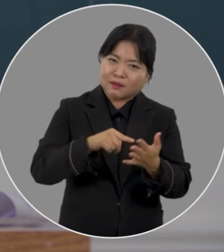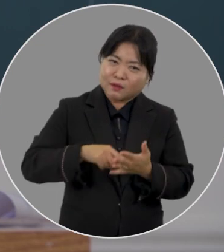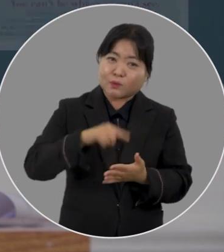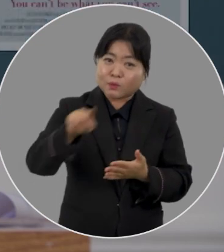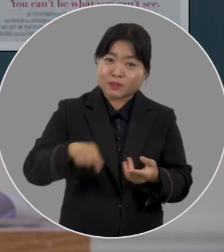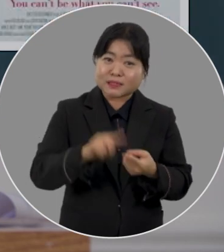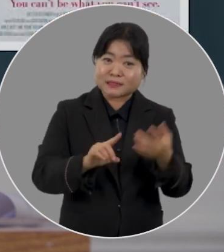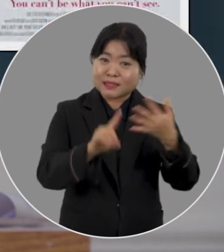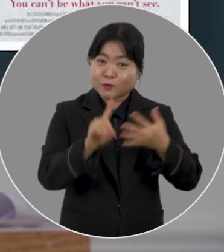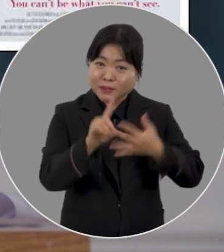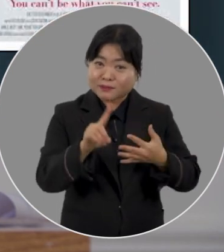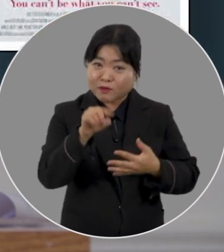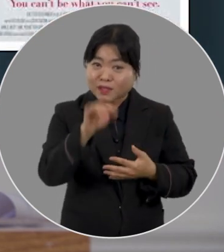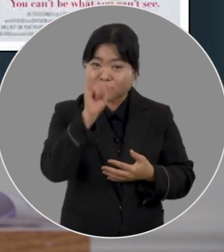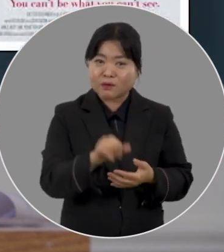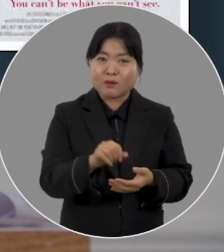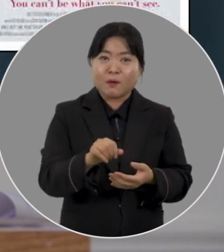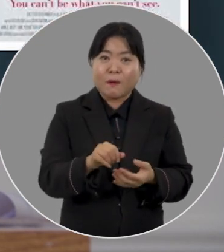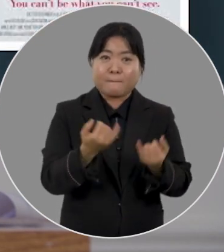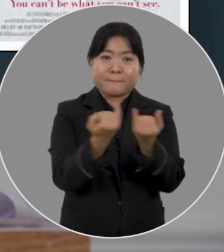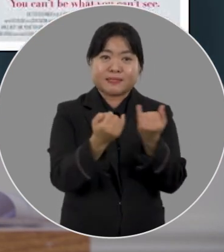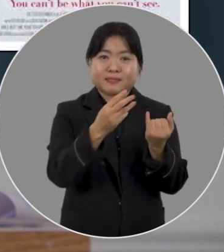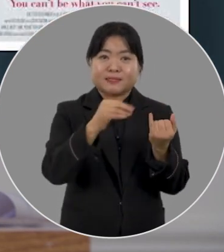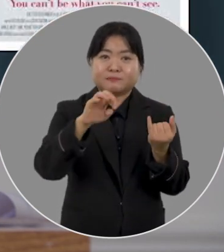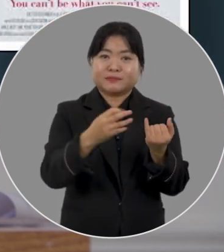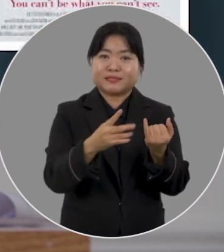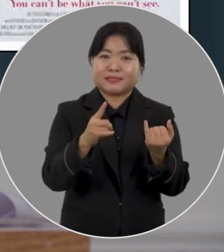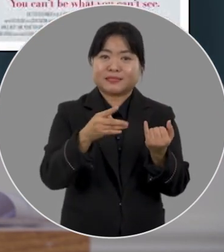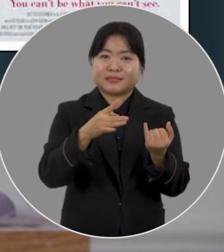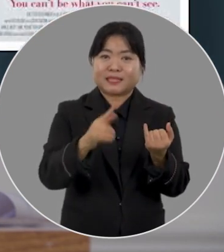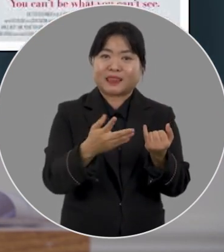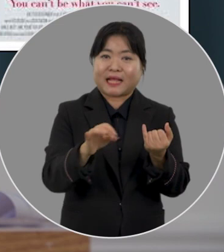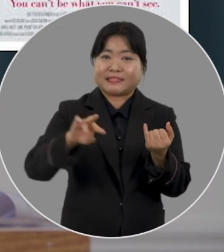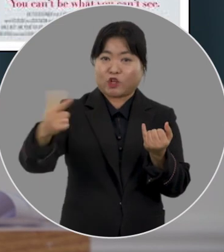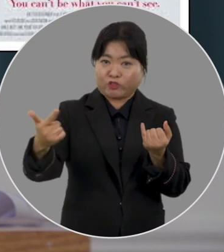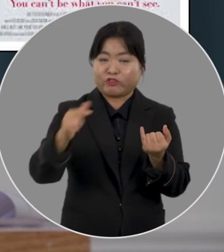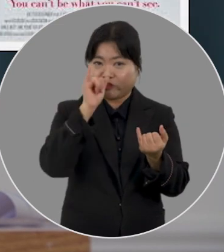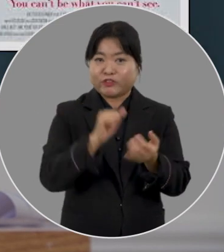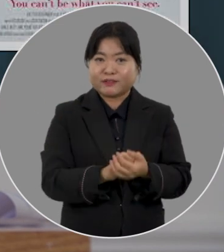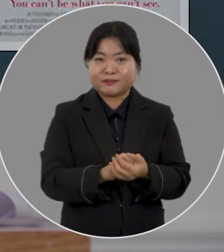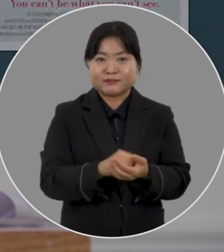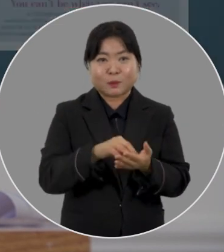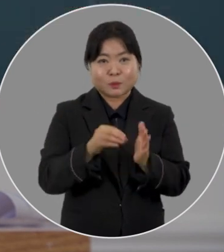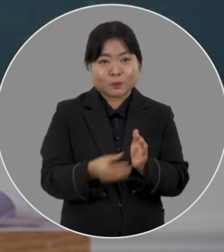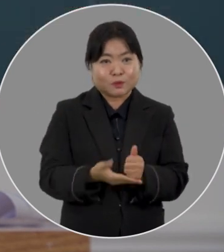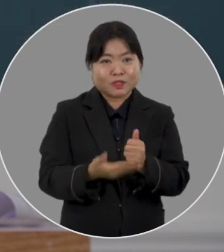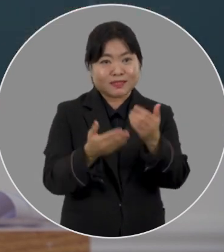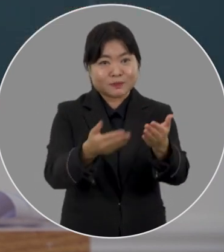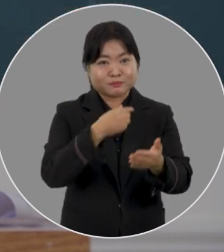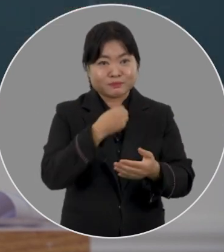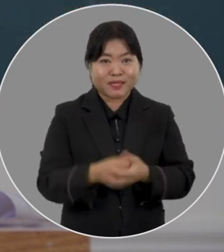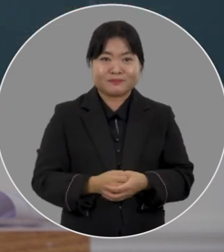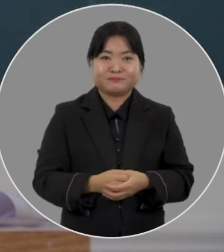재현되는가라는 다큐멘터리로 미스 리프리젠테이션이라는 게 있습니다. 그래서 그 정도 좀 추천드리고 싶어요.